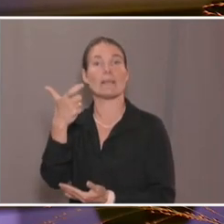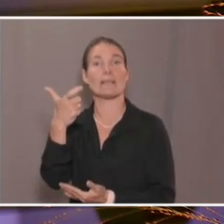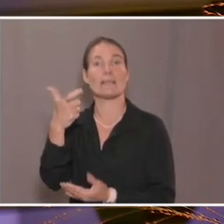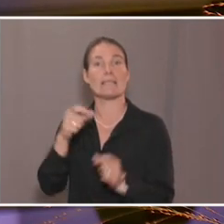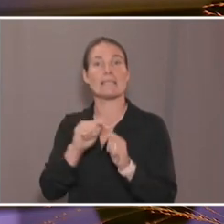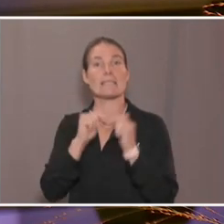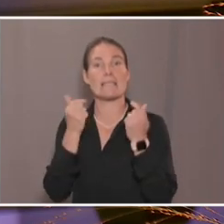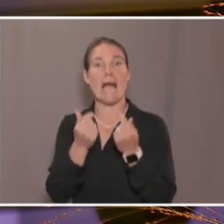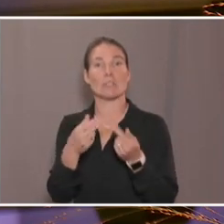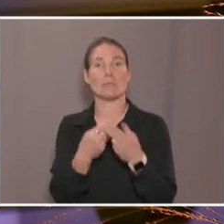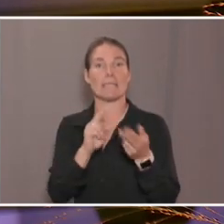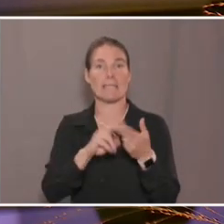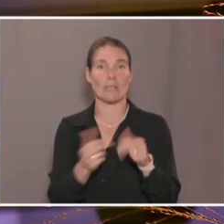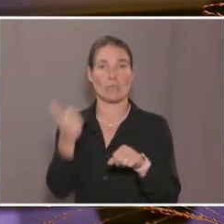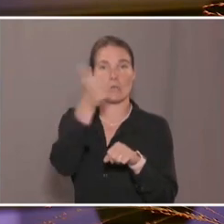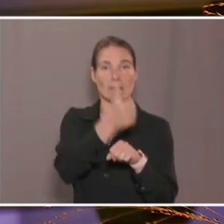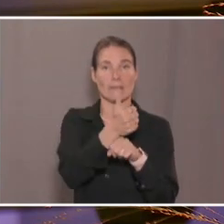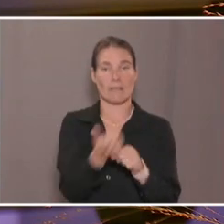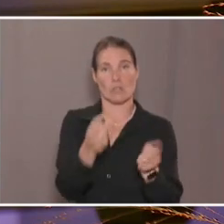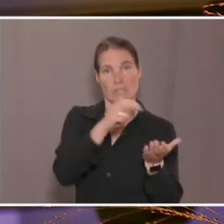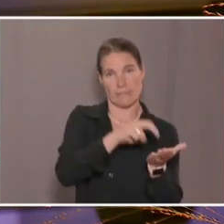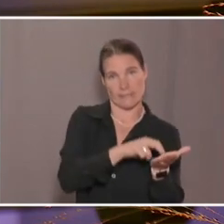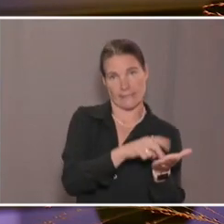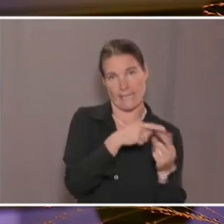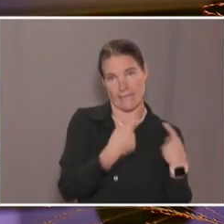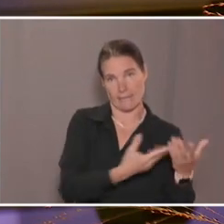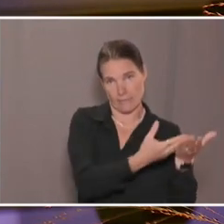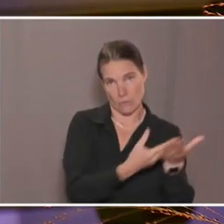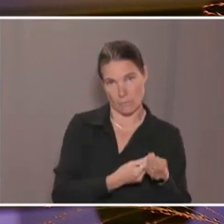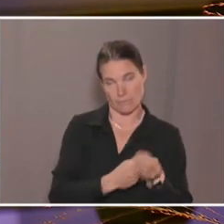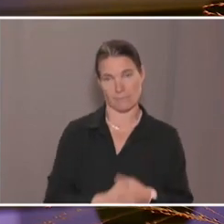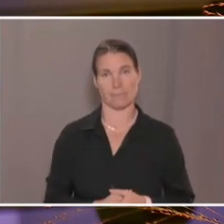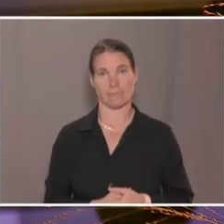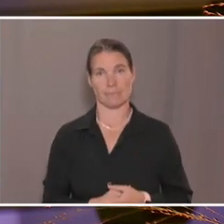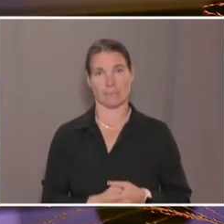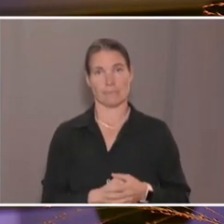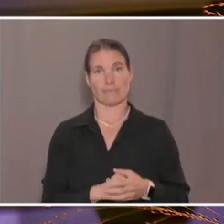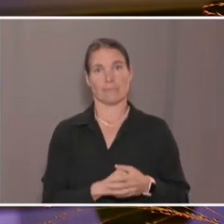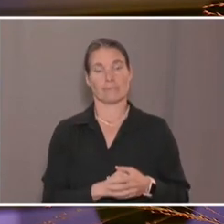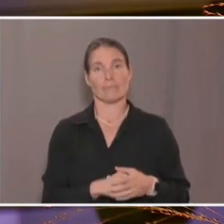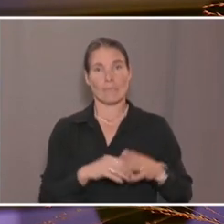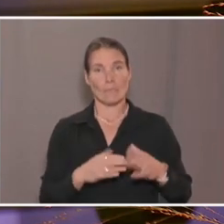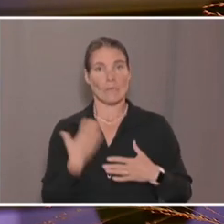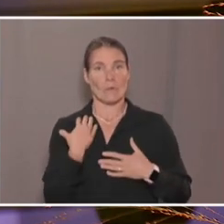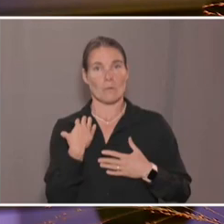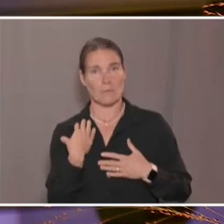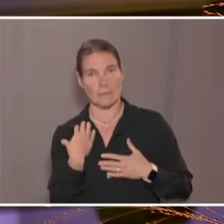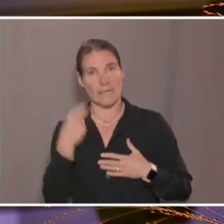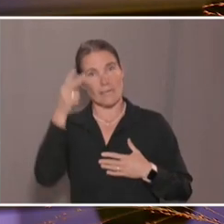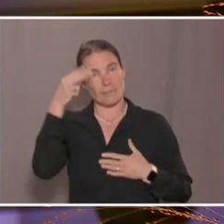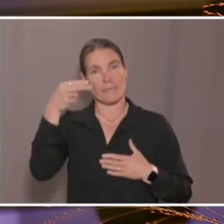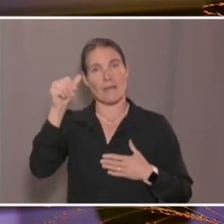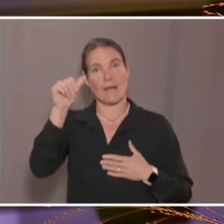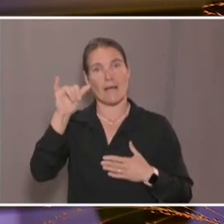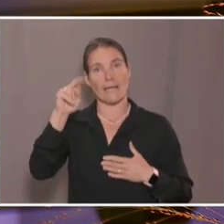als Vorsitzender. Stellvertretend herzlich willkommen. Und die größte Last hat unser AStA zu tragen, Herr Heimowski. Die anderen müssen